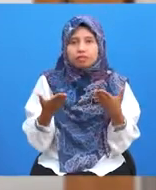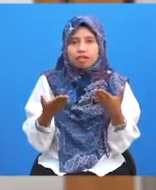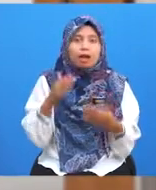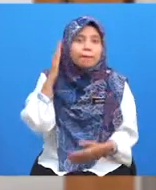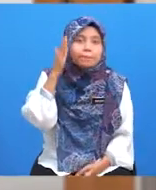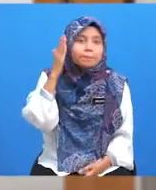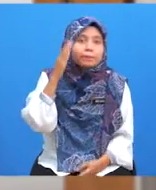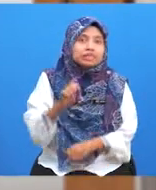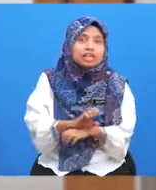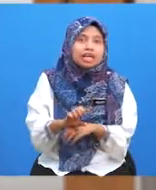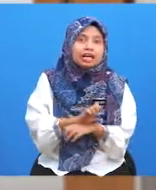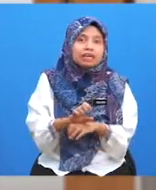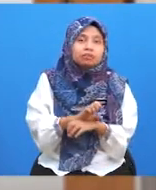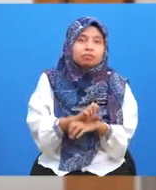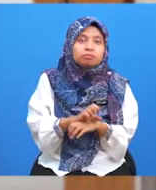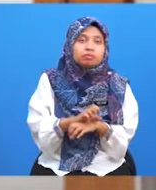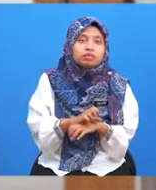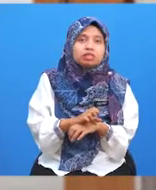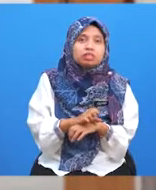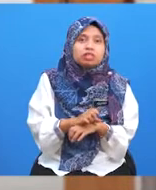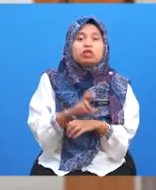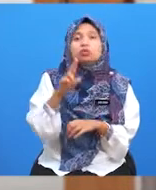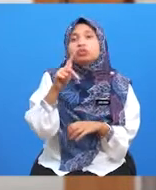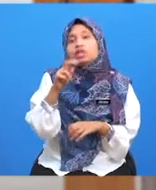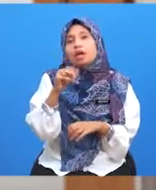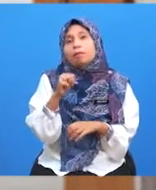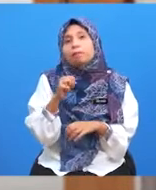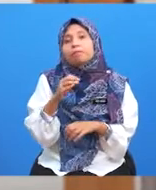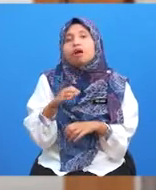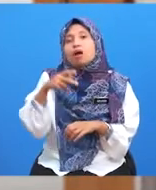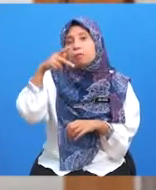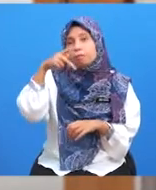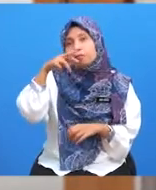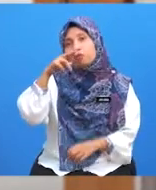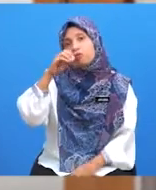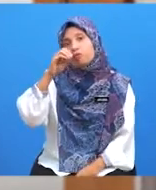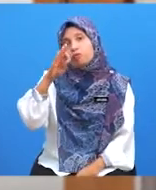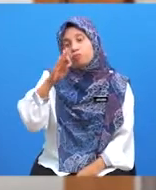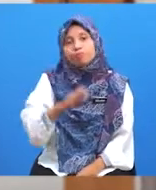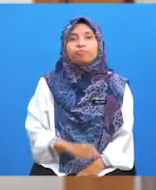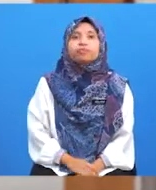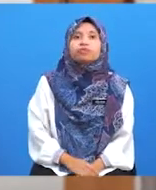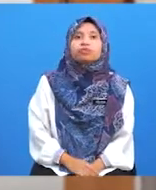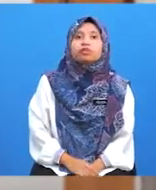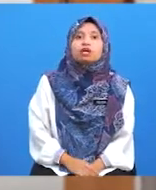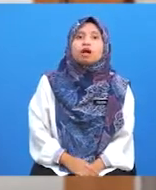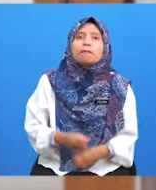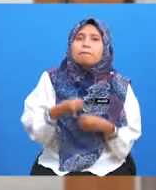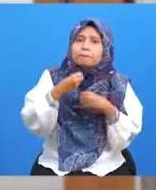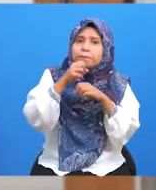Sarah ekonomi lebih Ciputra Malaysia UPM pop rese Madya dokter Muhammad Yusuf sehari